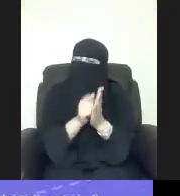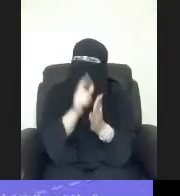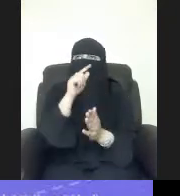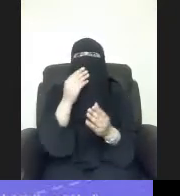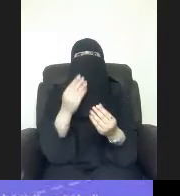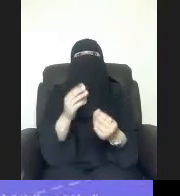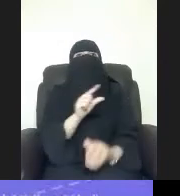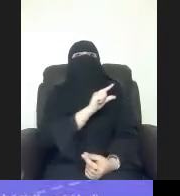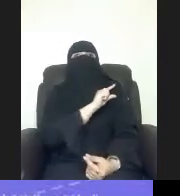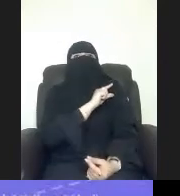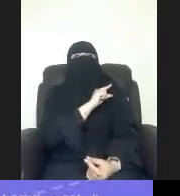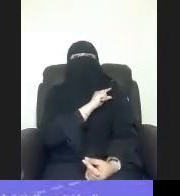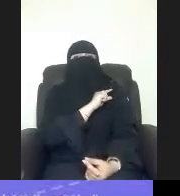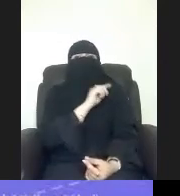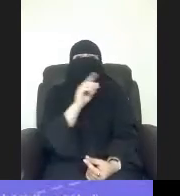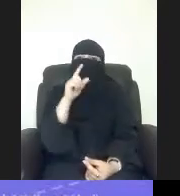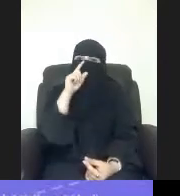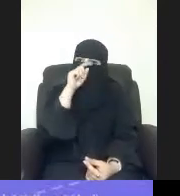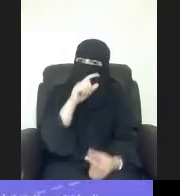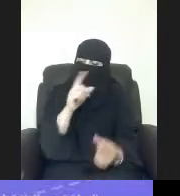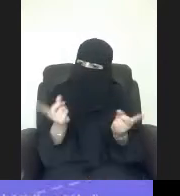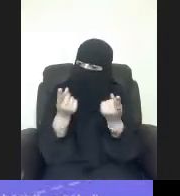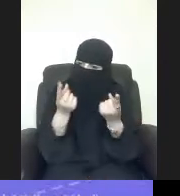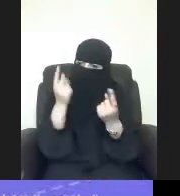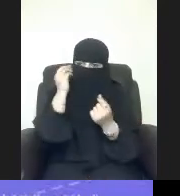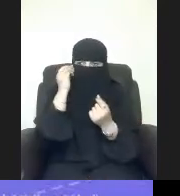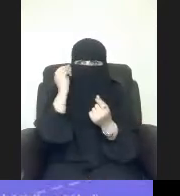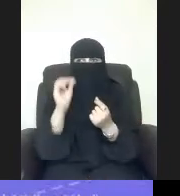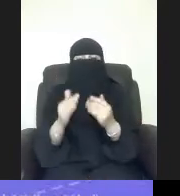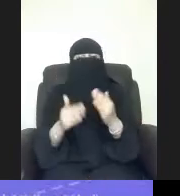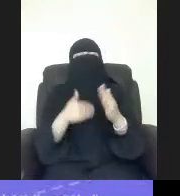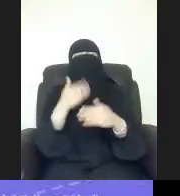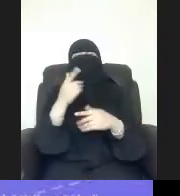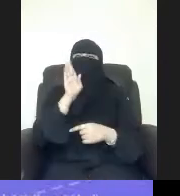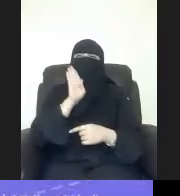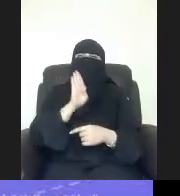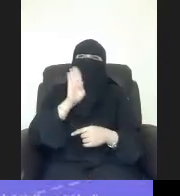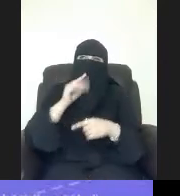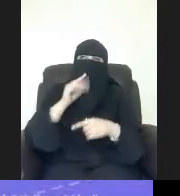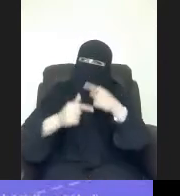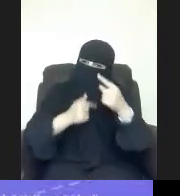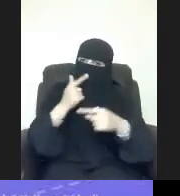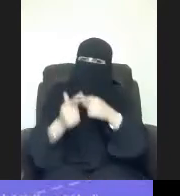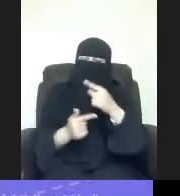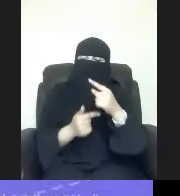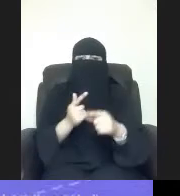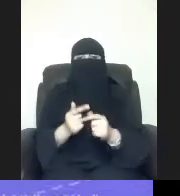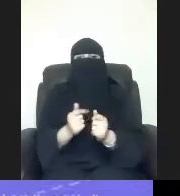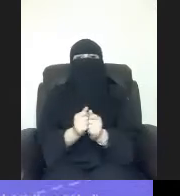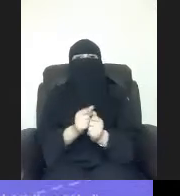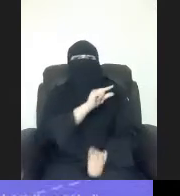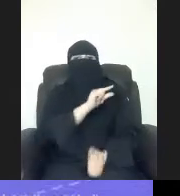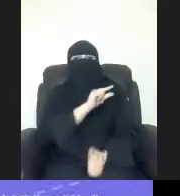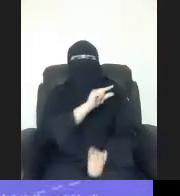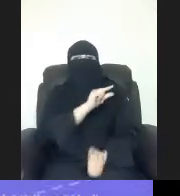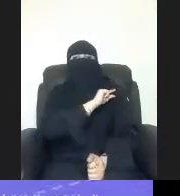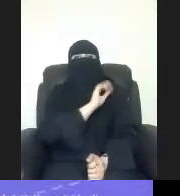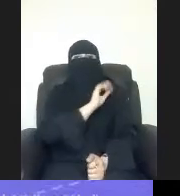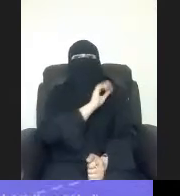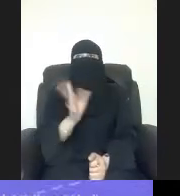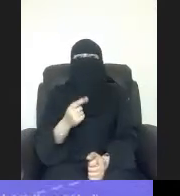أنا كنت أدرس الطلاب من السنة الأولى مهارات التفكير، كنت أحيانا إذا في مباراة أجلس